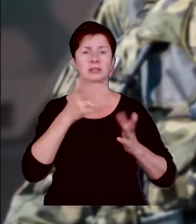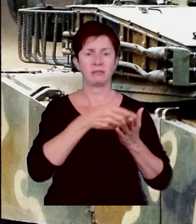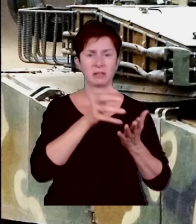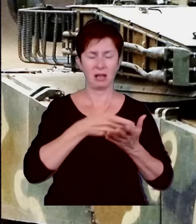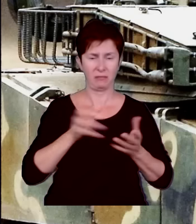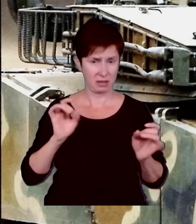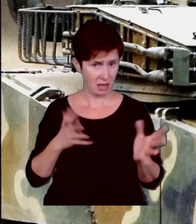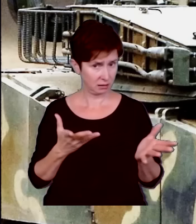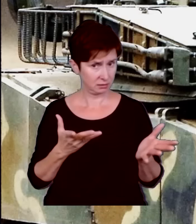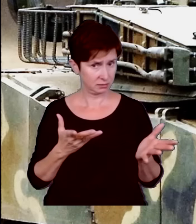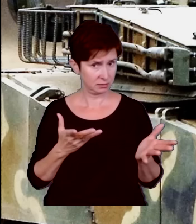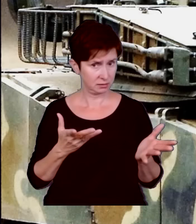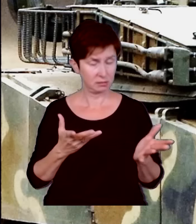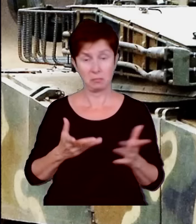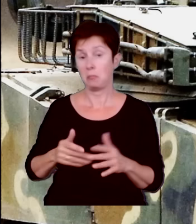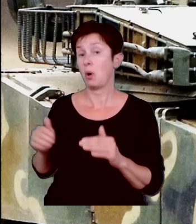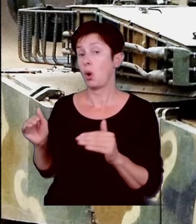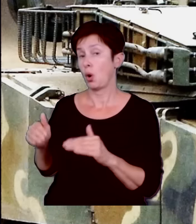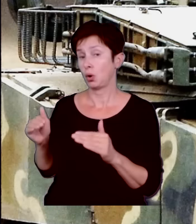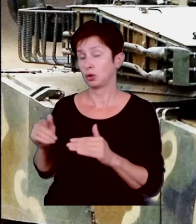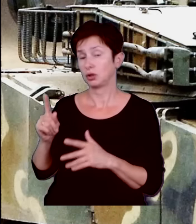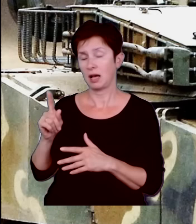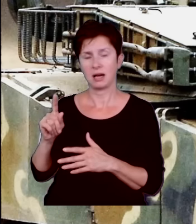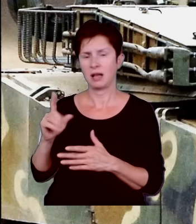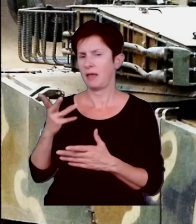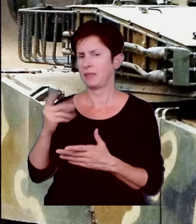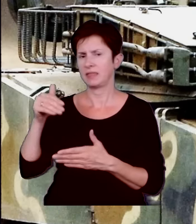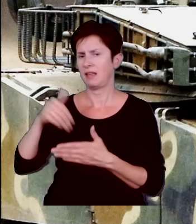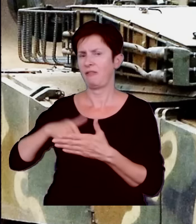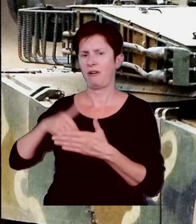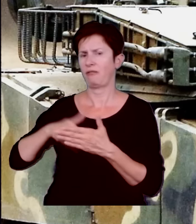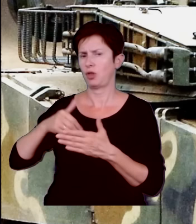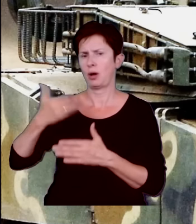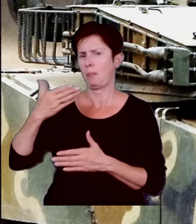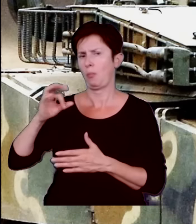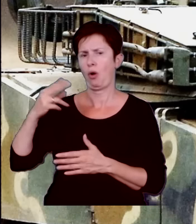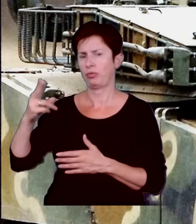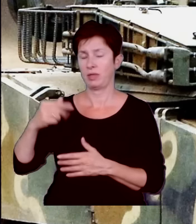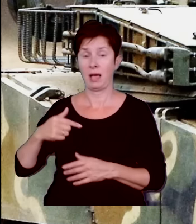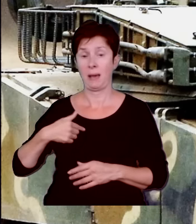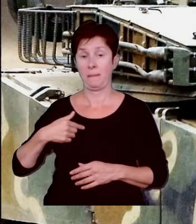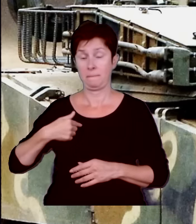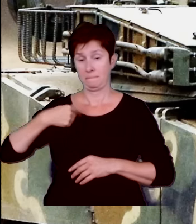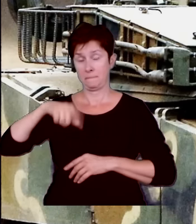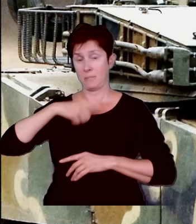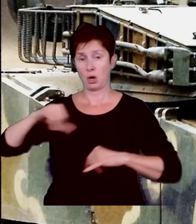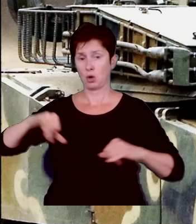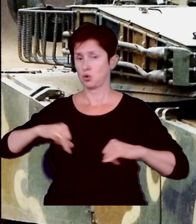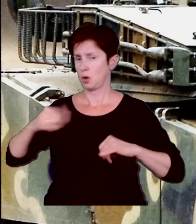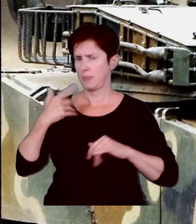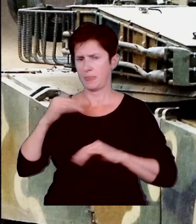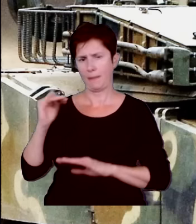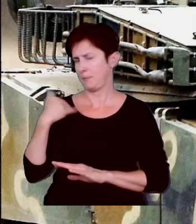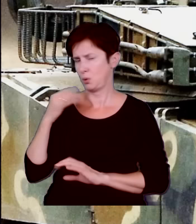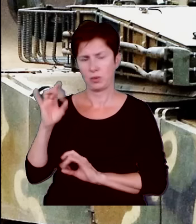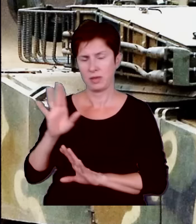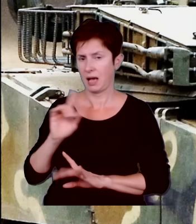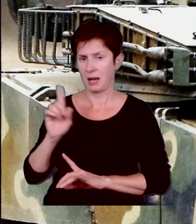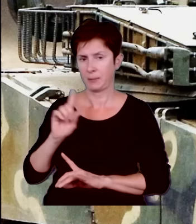wydawać być może wewnątrz resortu obrony narodowej za naszych rządów to się na pewno nie zdarzyło żeby